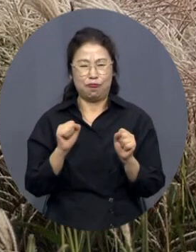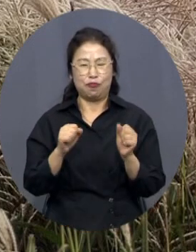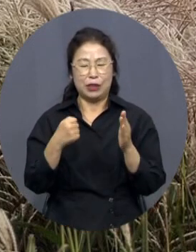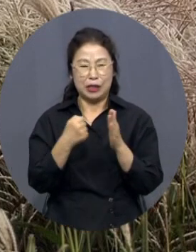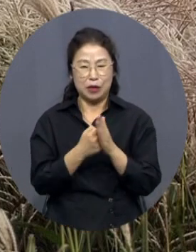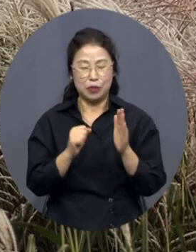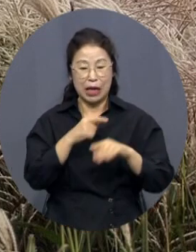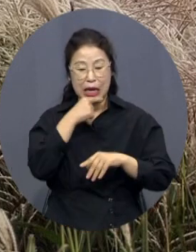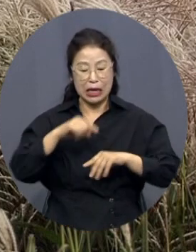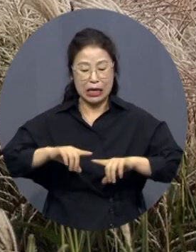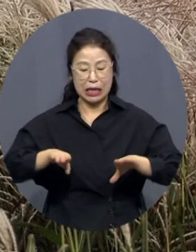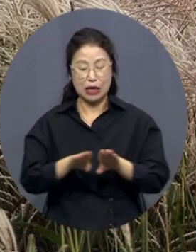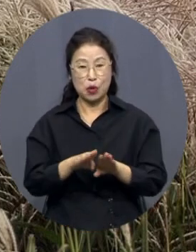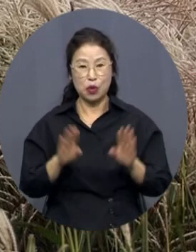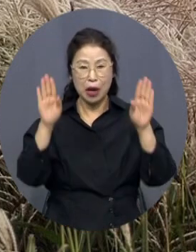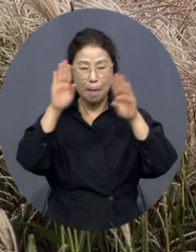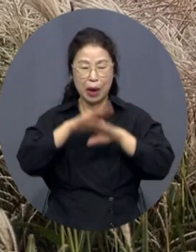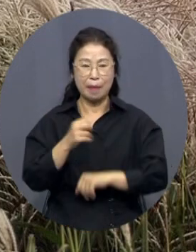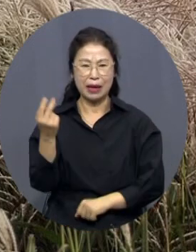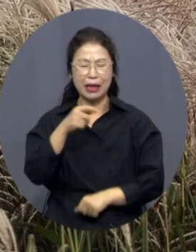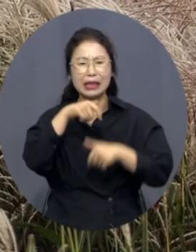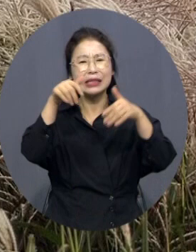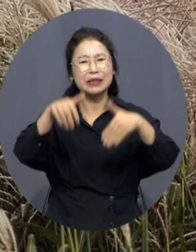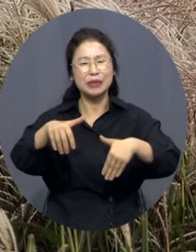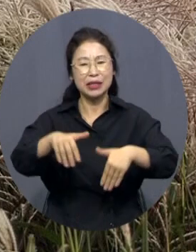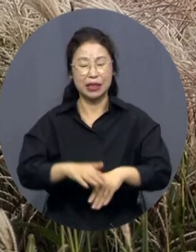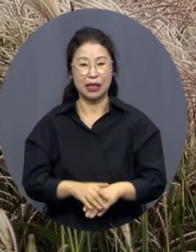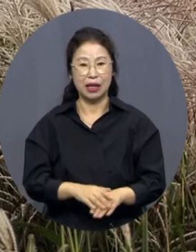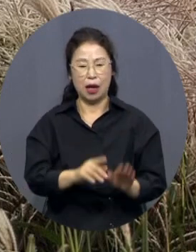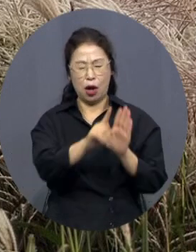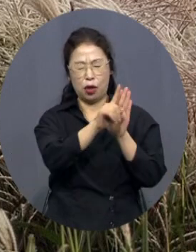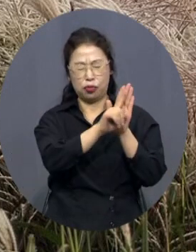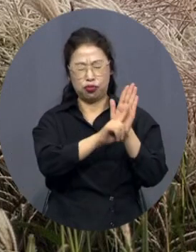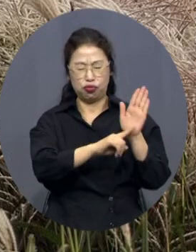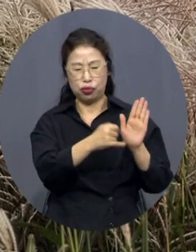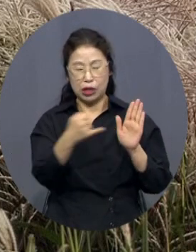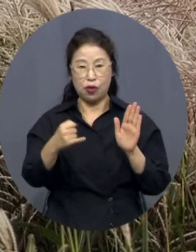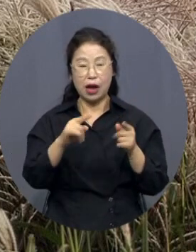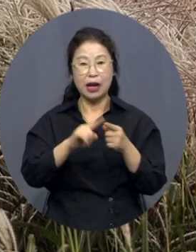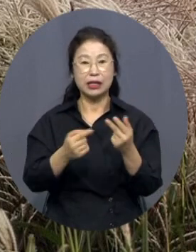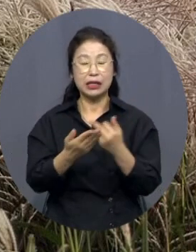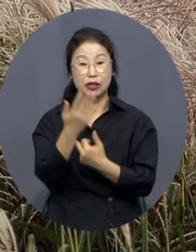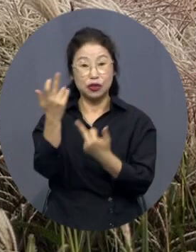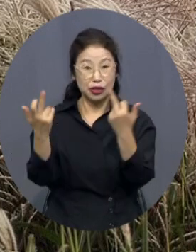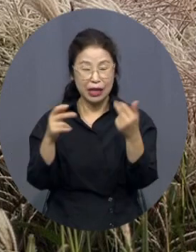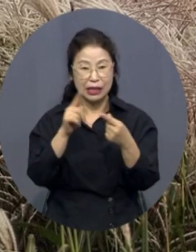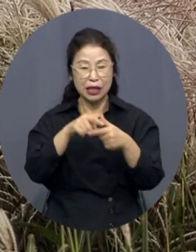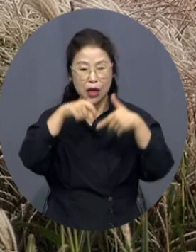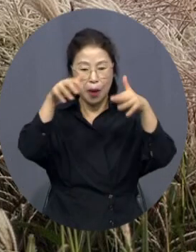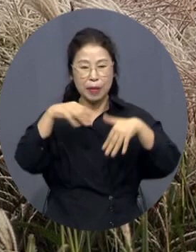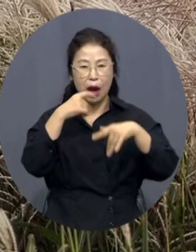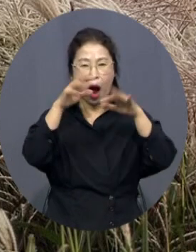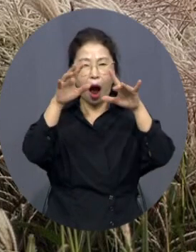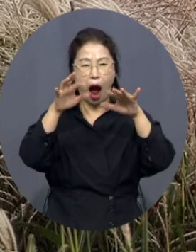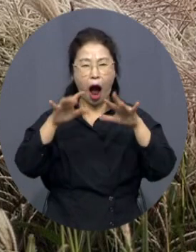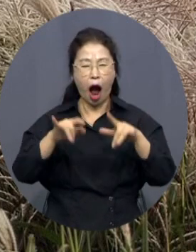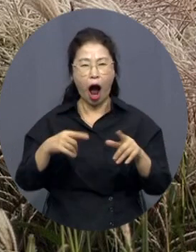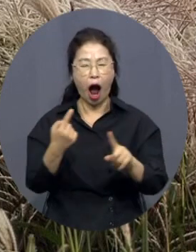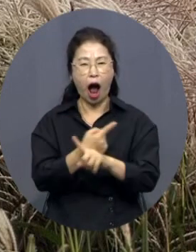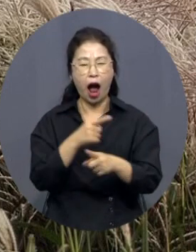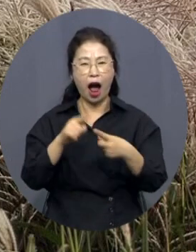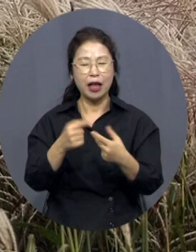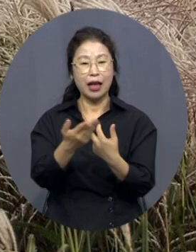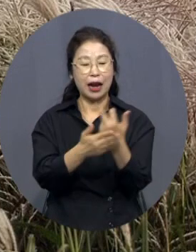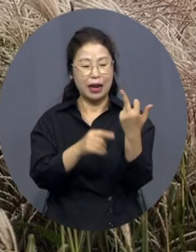일요일 밤 사이에 또 한 차례 비가 내릴 텐데요 기온이 영하로 떨어지는 제주산지에는 비가 눈으로 바뀌어 내리면서